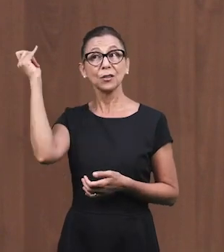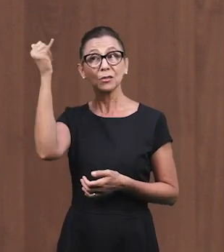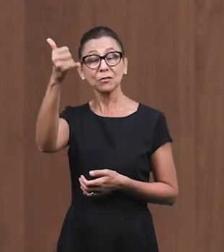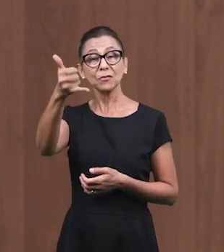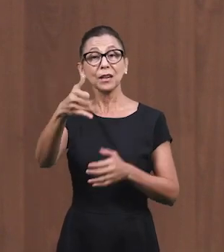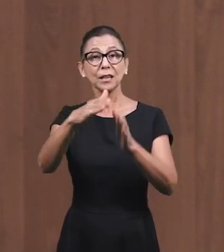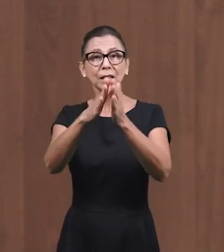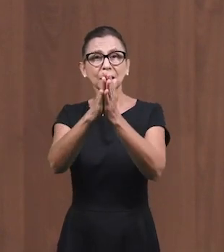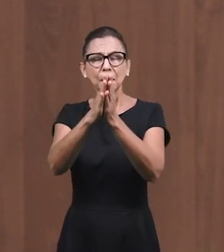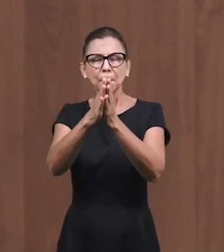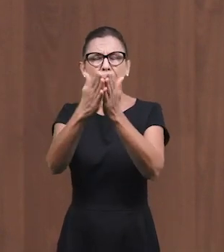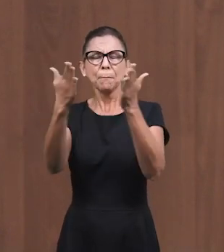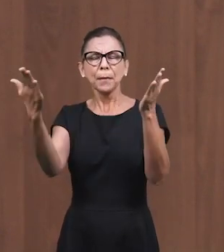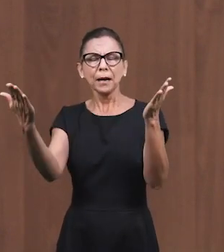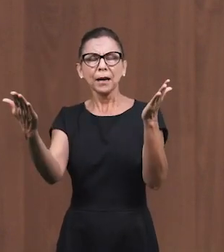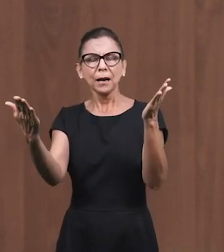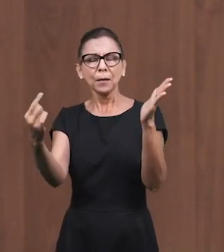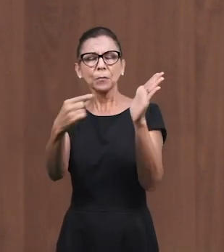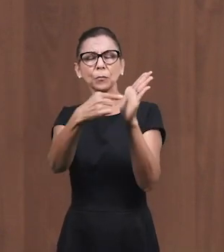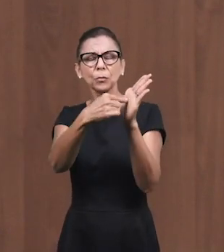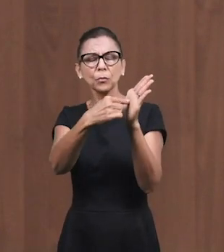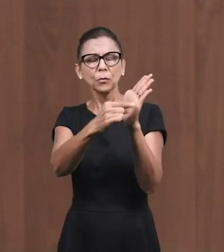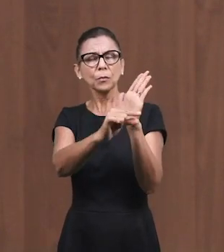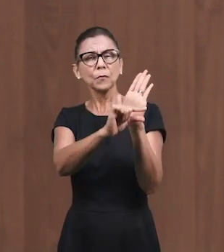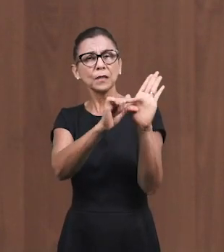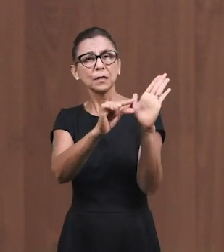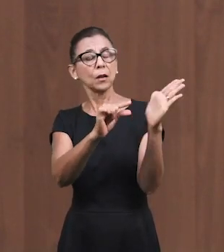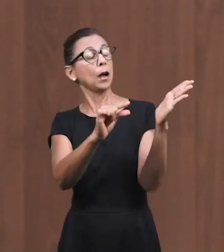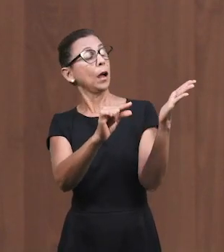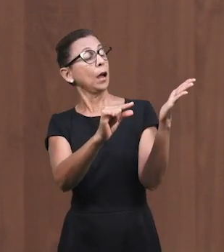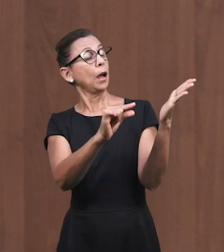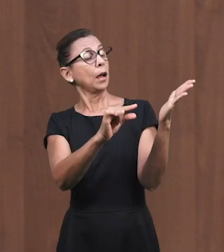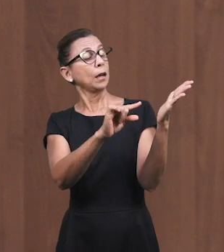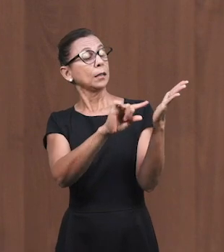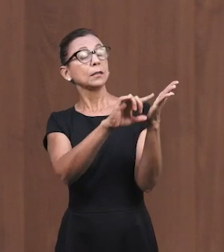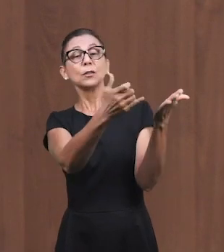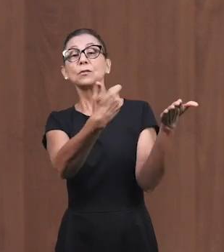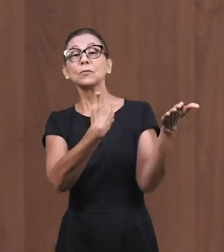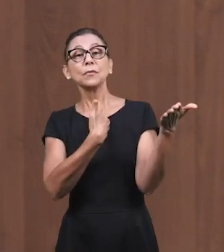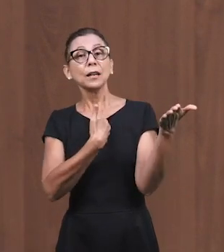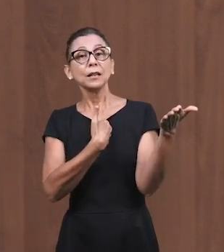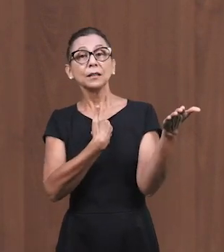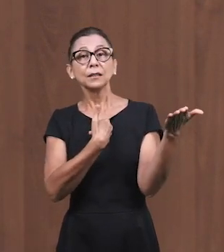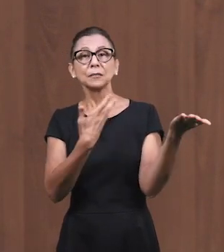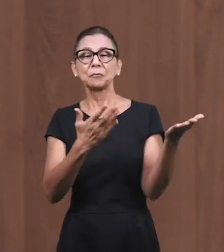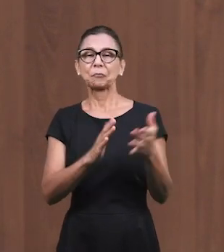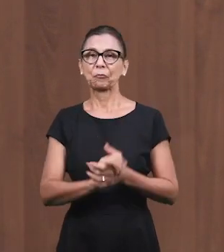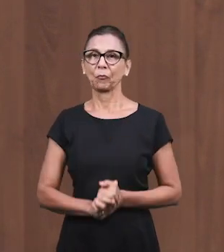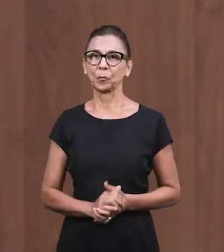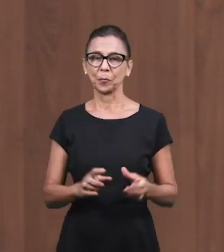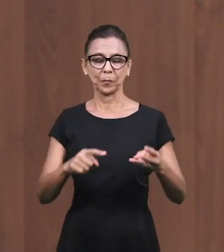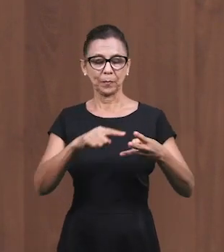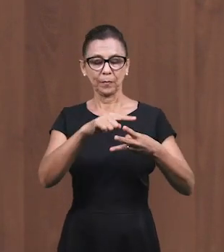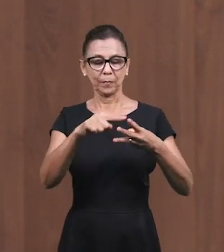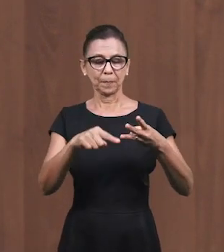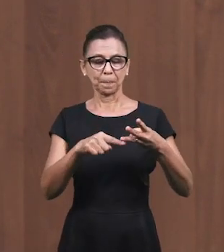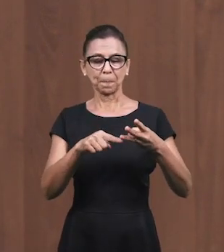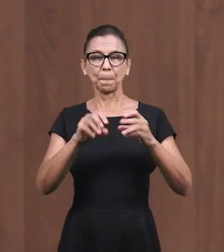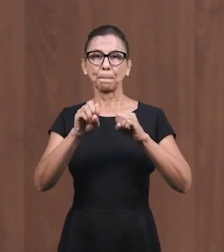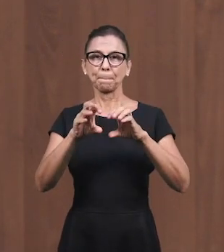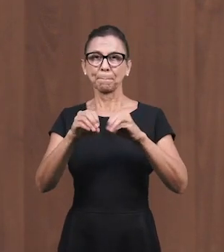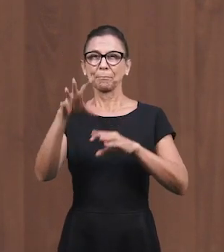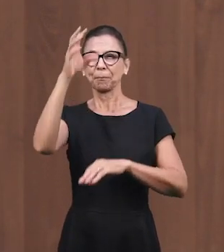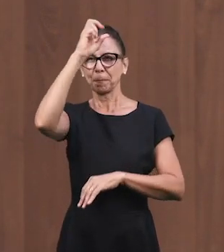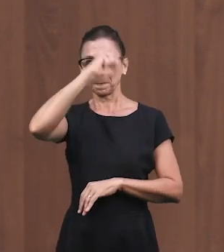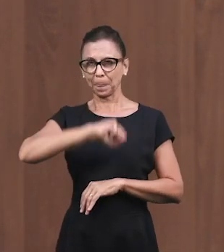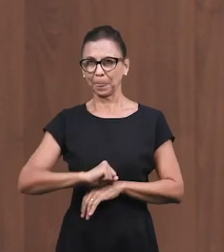la parole. Ouvre la parole et Dieu va te parler. Aujourd'hui, nous avons appris 3 grands enseignements et